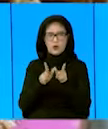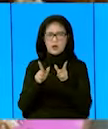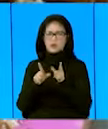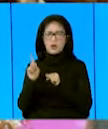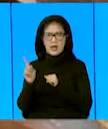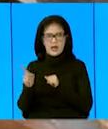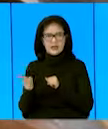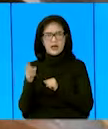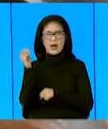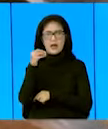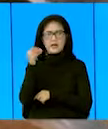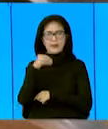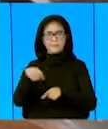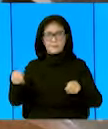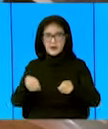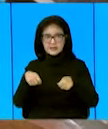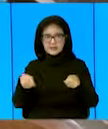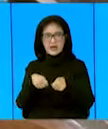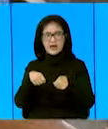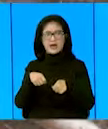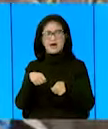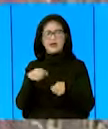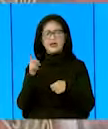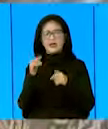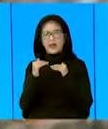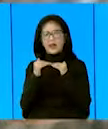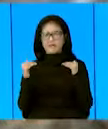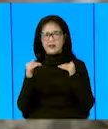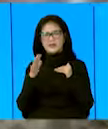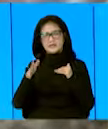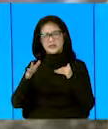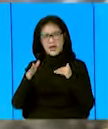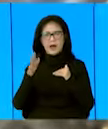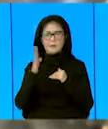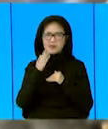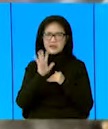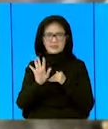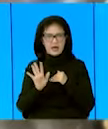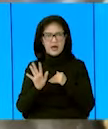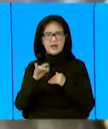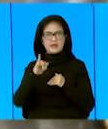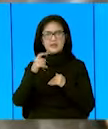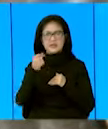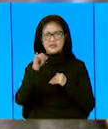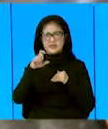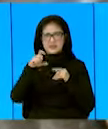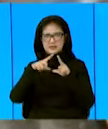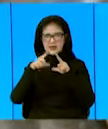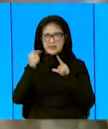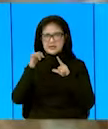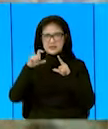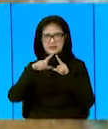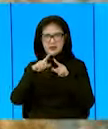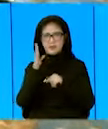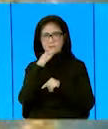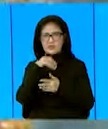menyediakan rica-rica ayam yang tidak pedas atau level sedang. Rica-rica ayam Bok Usrek ini diolah menggunakan banyak cabai